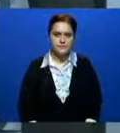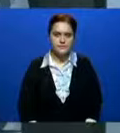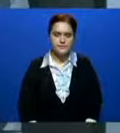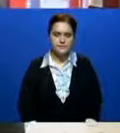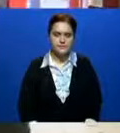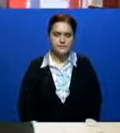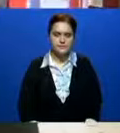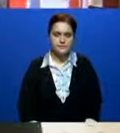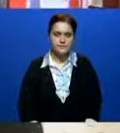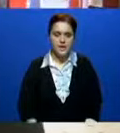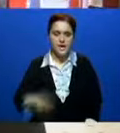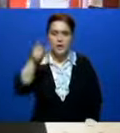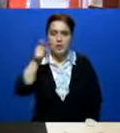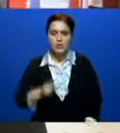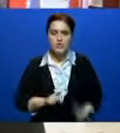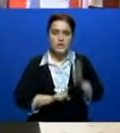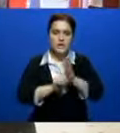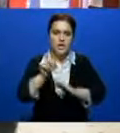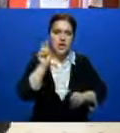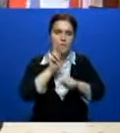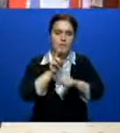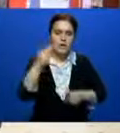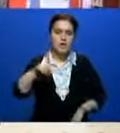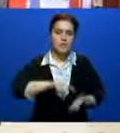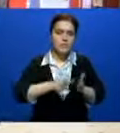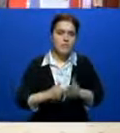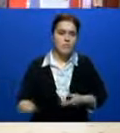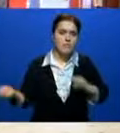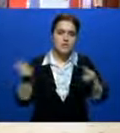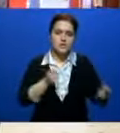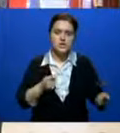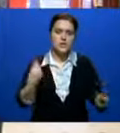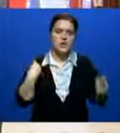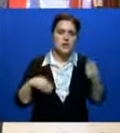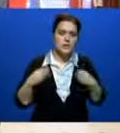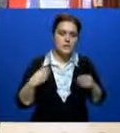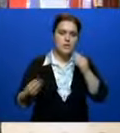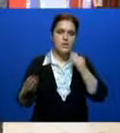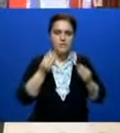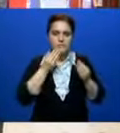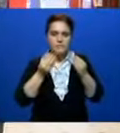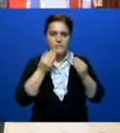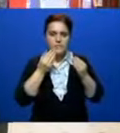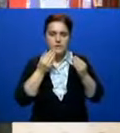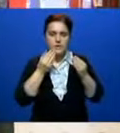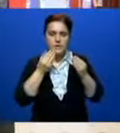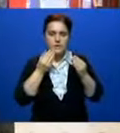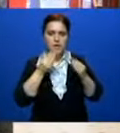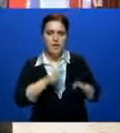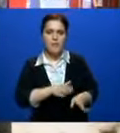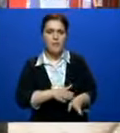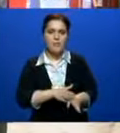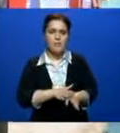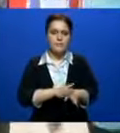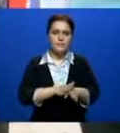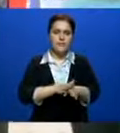Люди начали приходить к нам в бутик, приносить свои вещи, продукты питания, полностью,